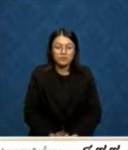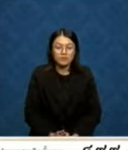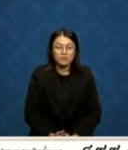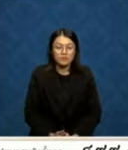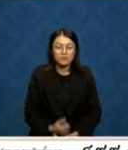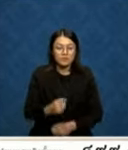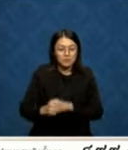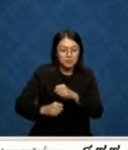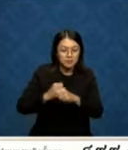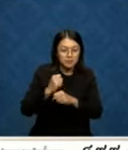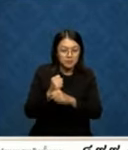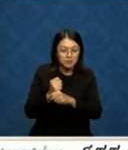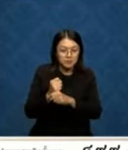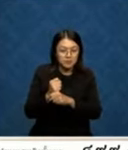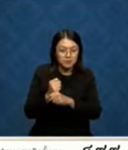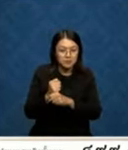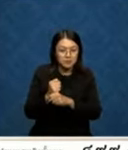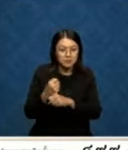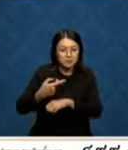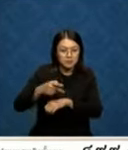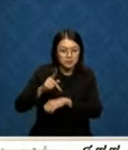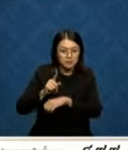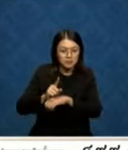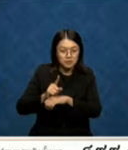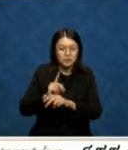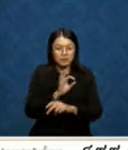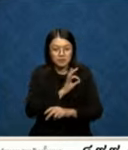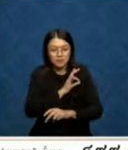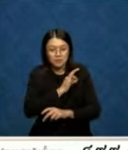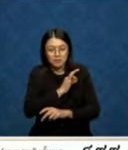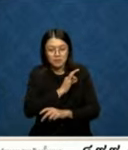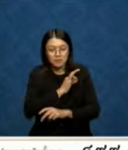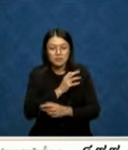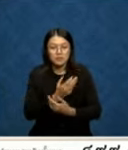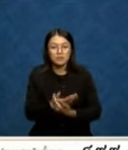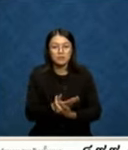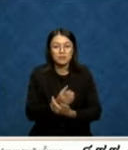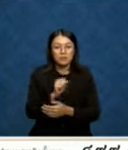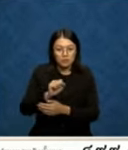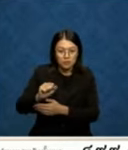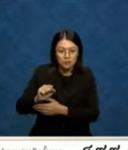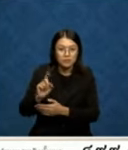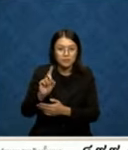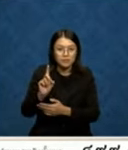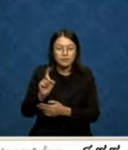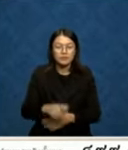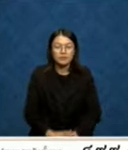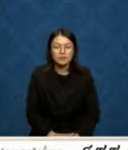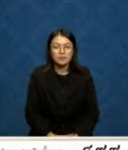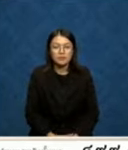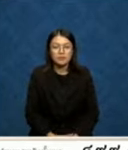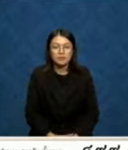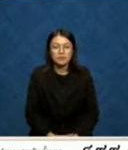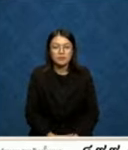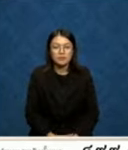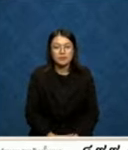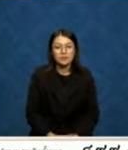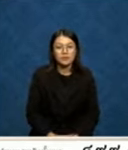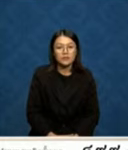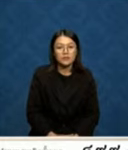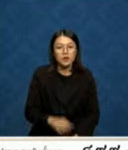พ.ศ.ต่อท่านประธานและท่านสมาชิกสภาผู้แทนราษฎรดังนี้ตามที่สภา